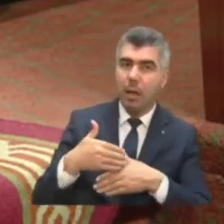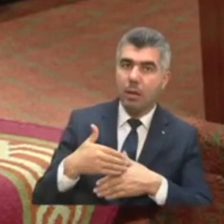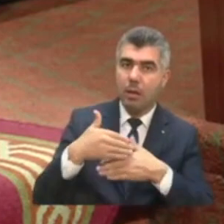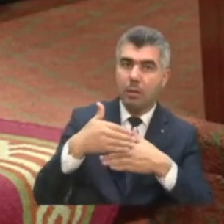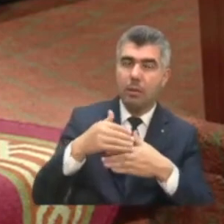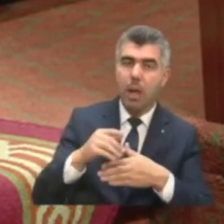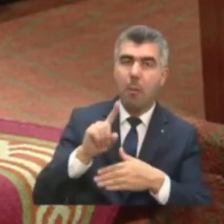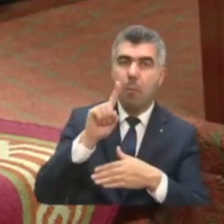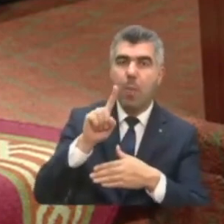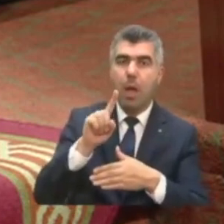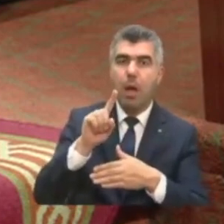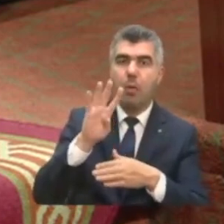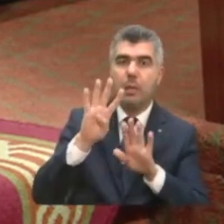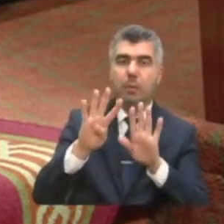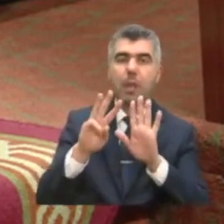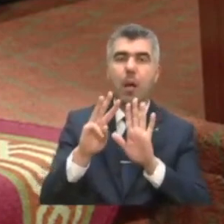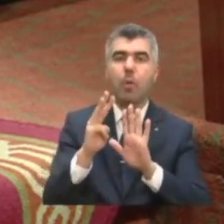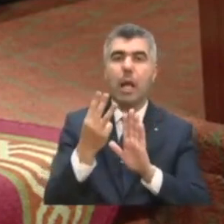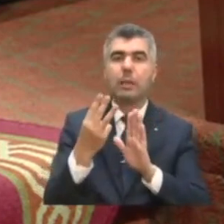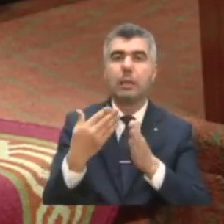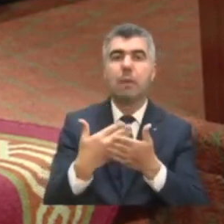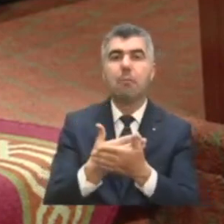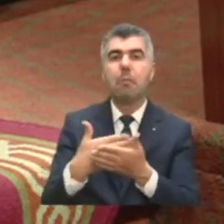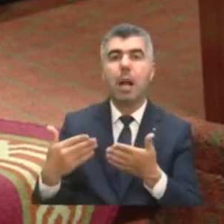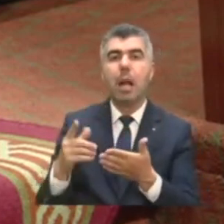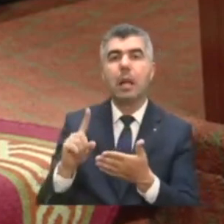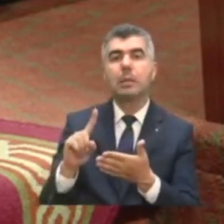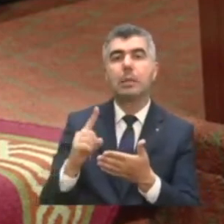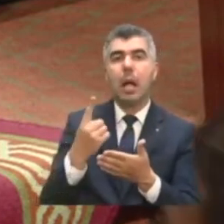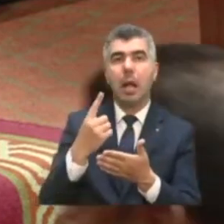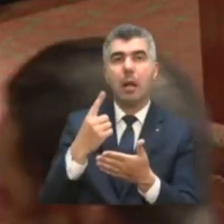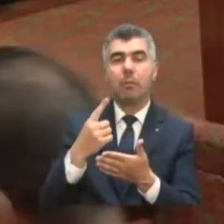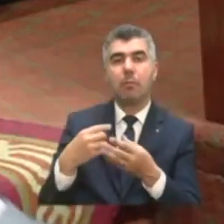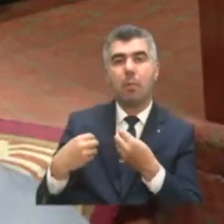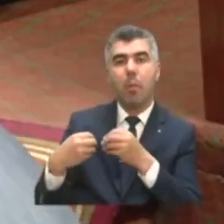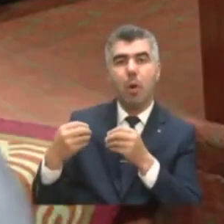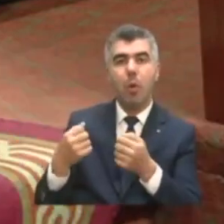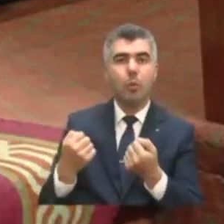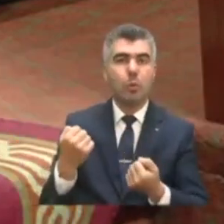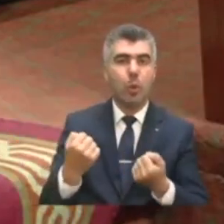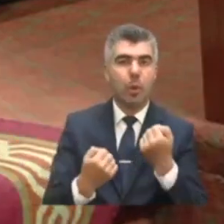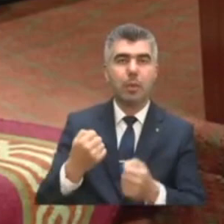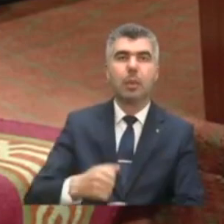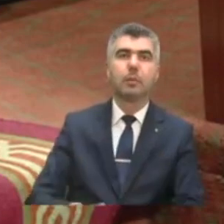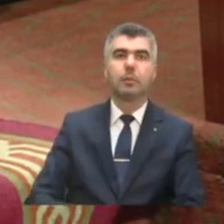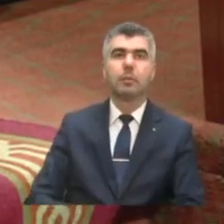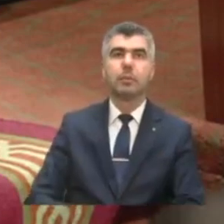ل 138 مليار ديال الدرهم ديال الصادرات.